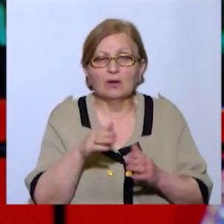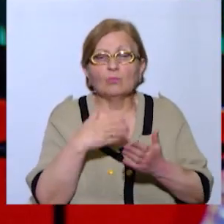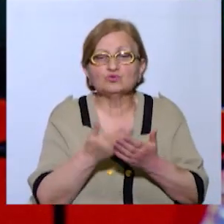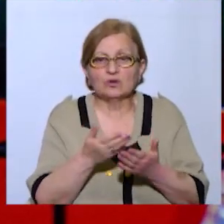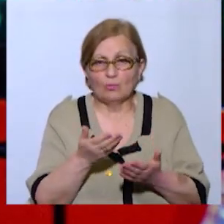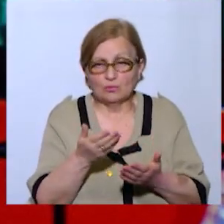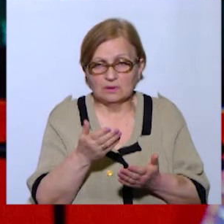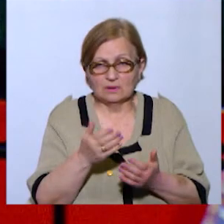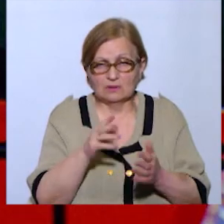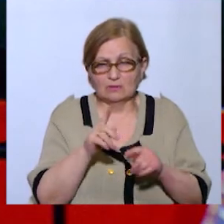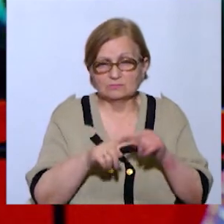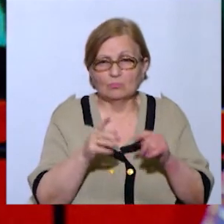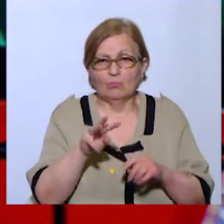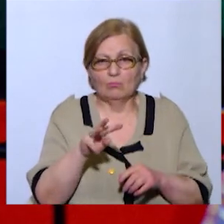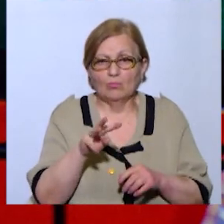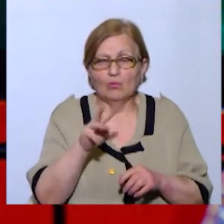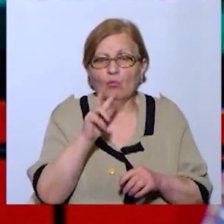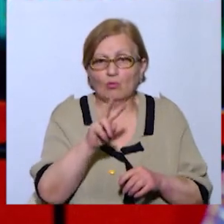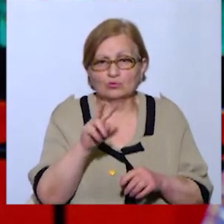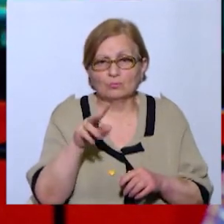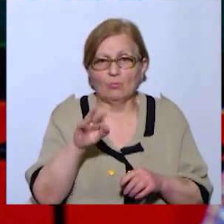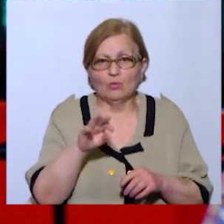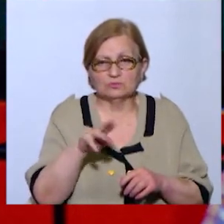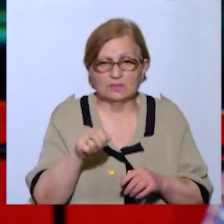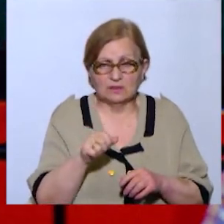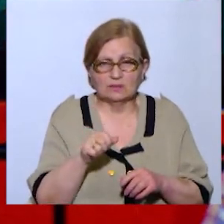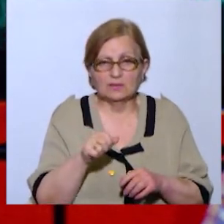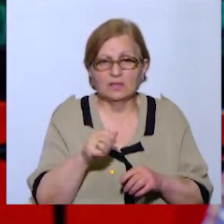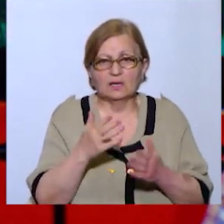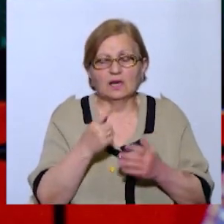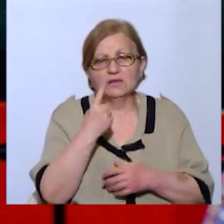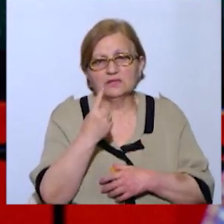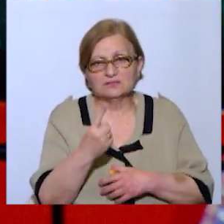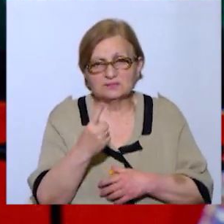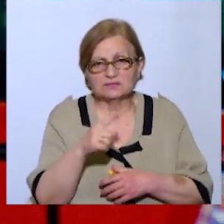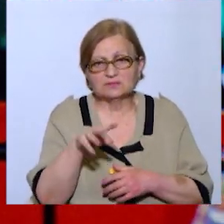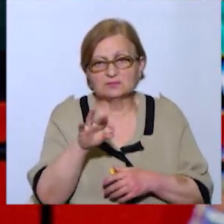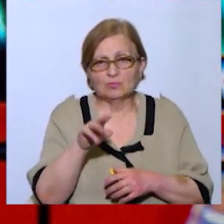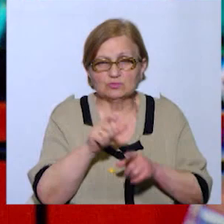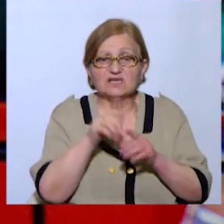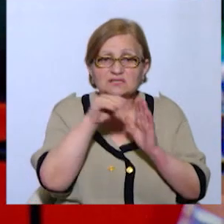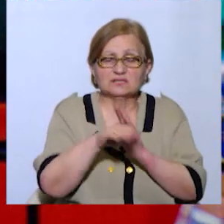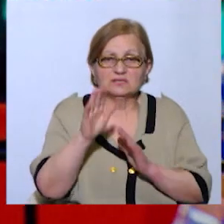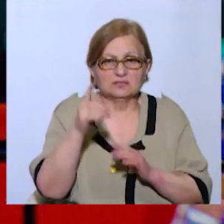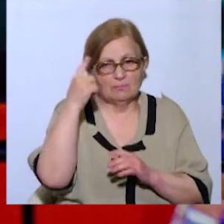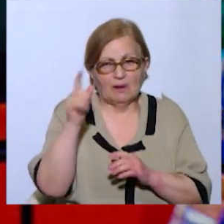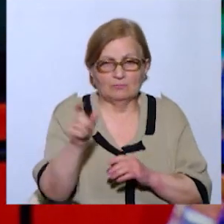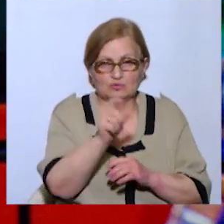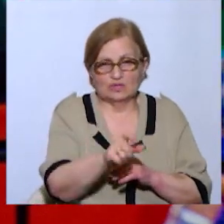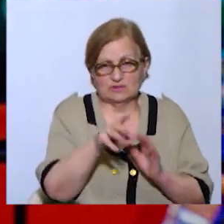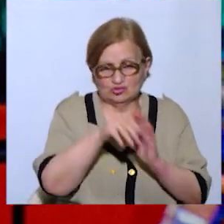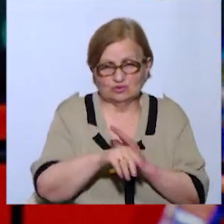მოცემულია მონაცემები, რომელსაც გააჩნია ორი მოდა, ან ერთადერთი მოდა თუ აქვს, ერთადერთი მოდა და ასე. მოდი